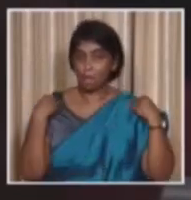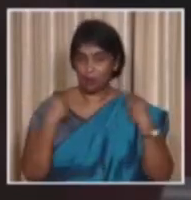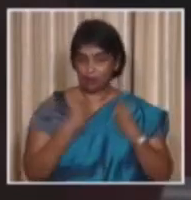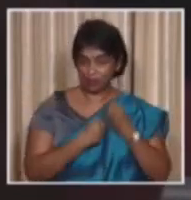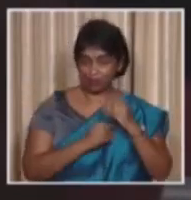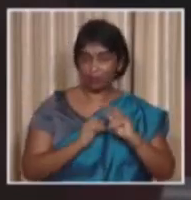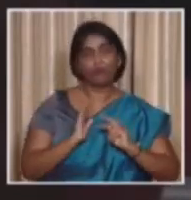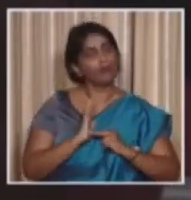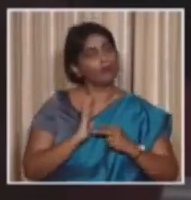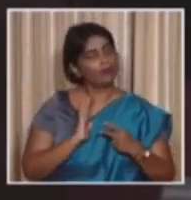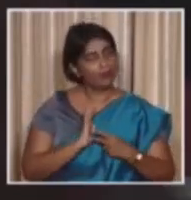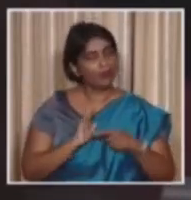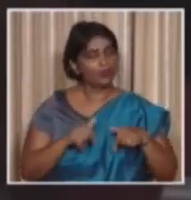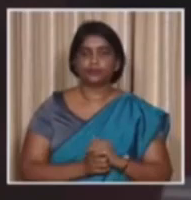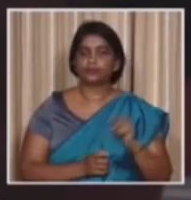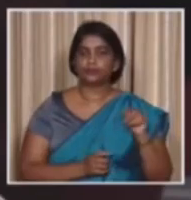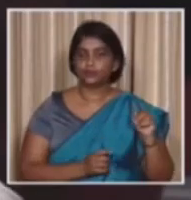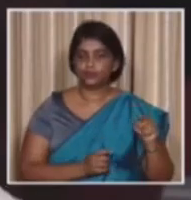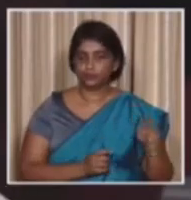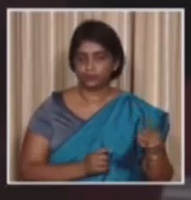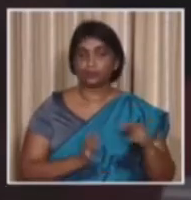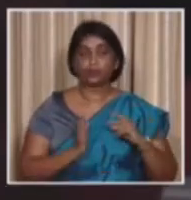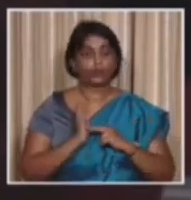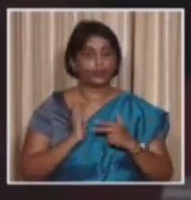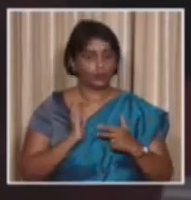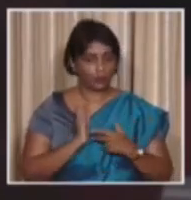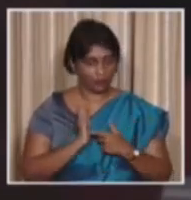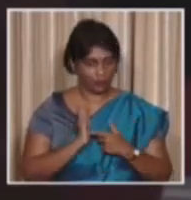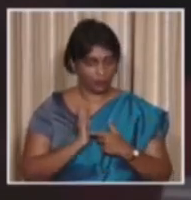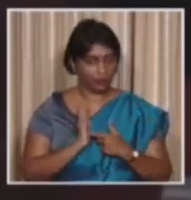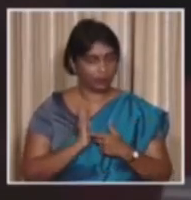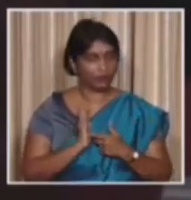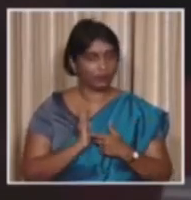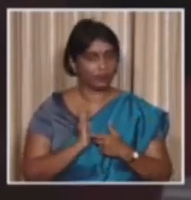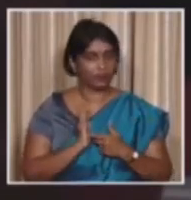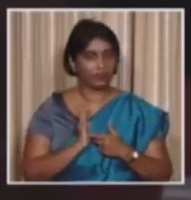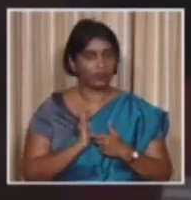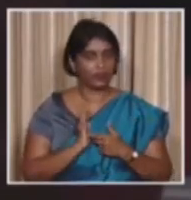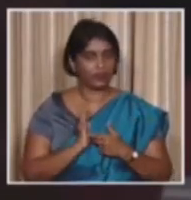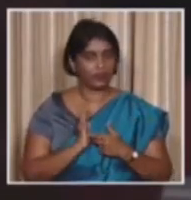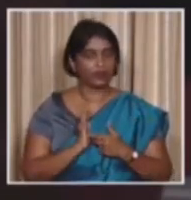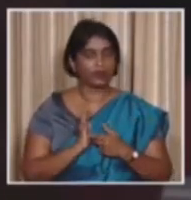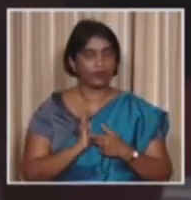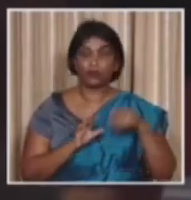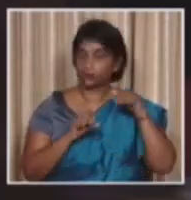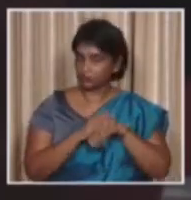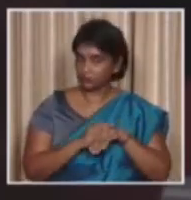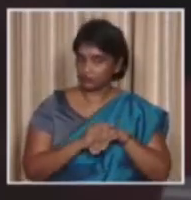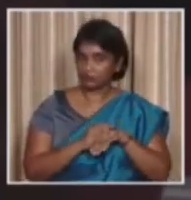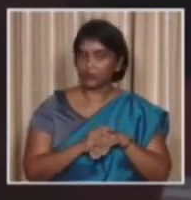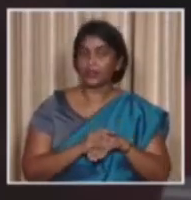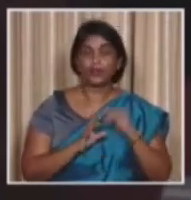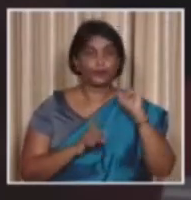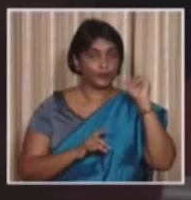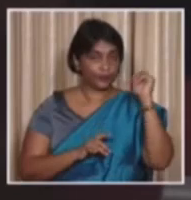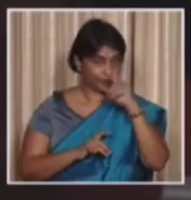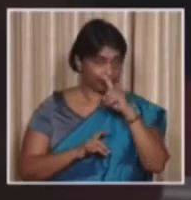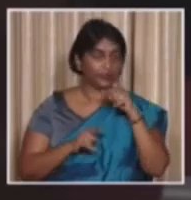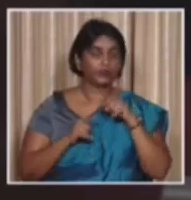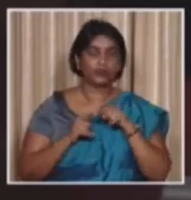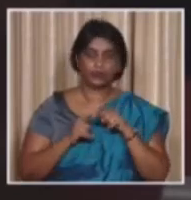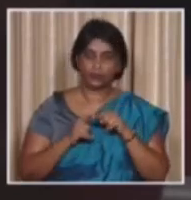தற்போதும் தொடர்ந்து செயல்பட்டு வருகின்றது. இந்த கருத்திட்டத்தின் மூலம் முதற்கட்டமான 4200